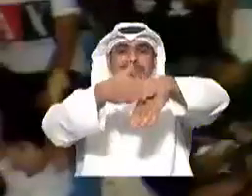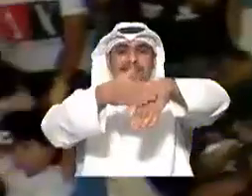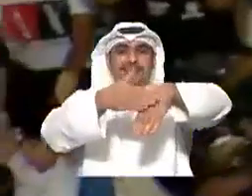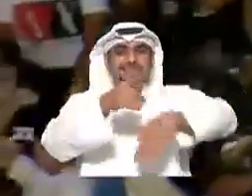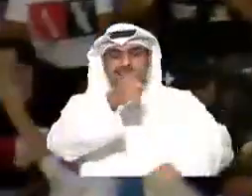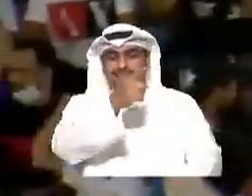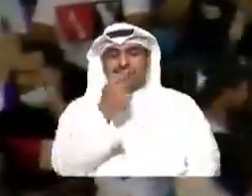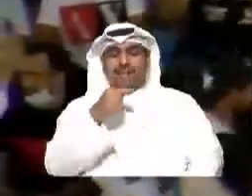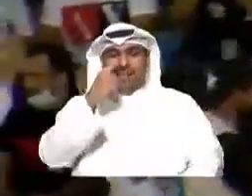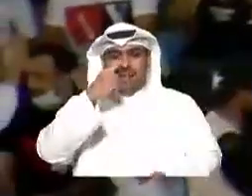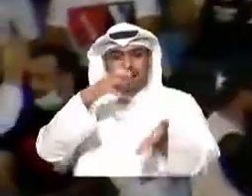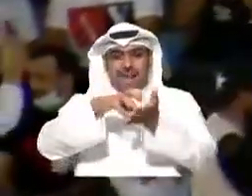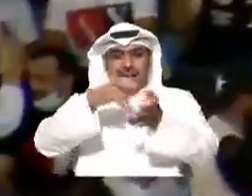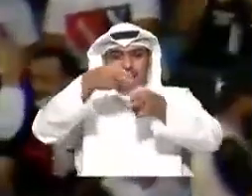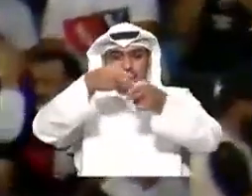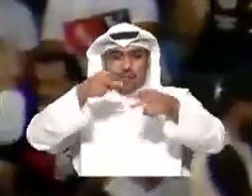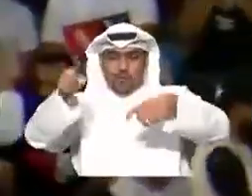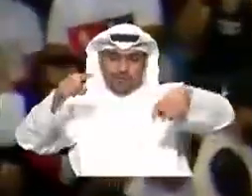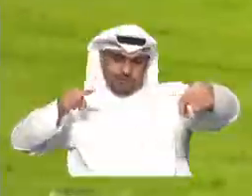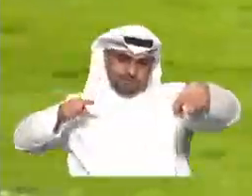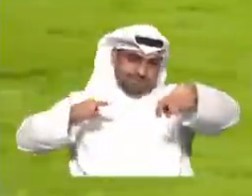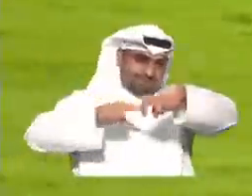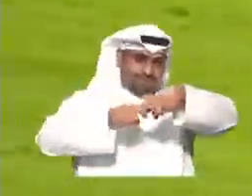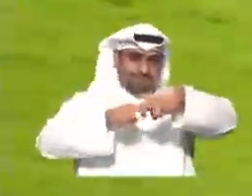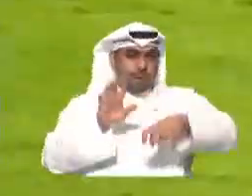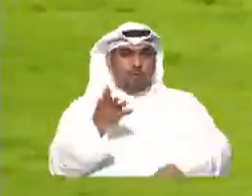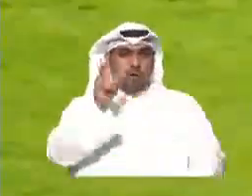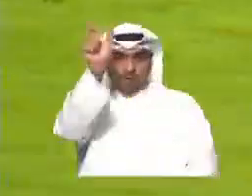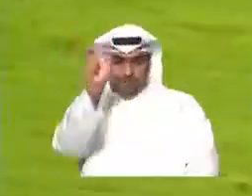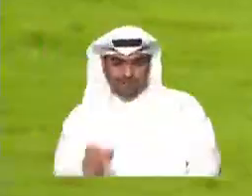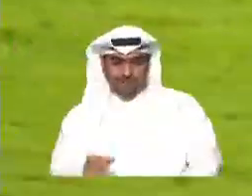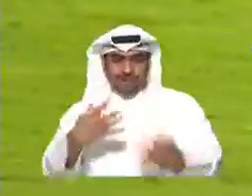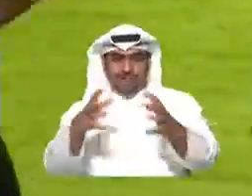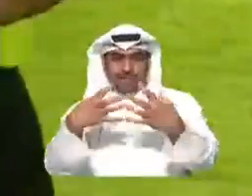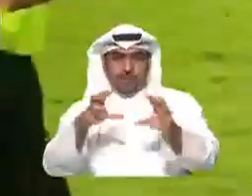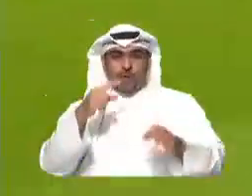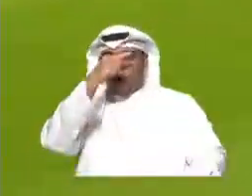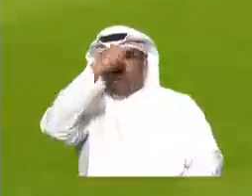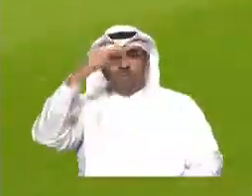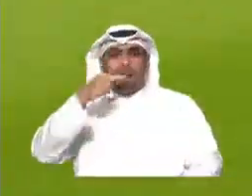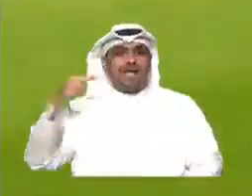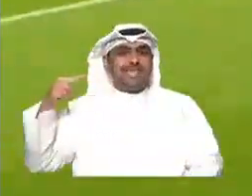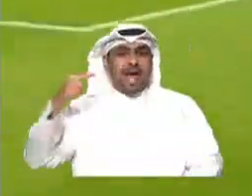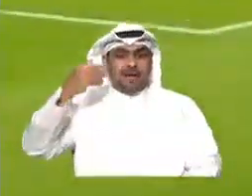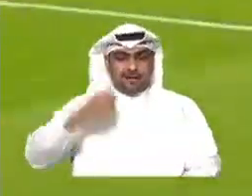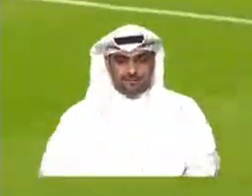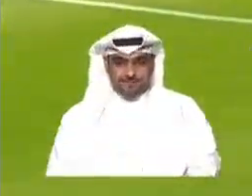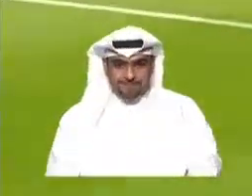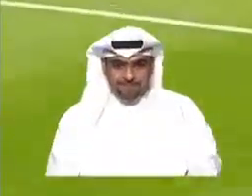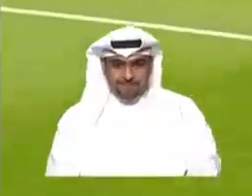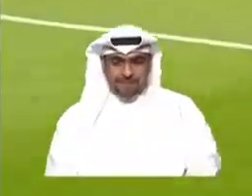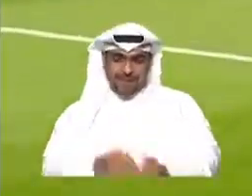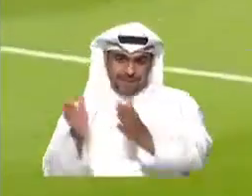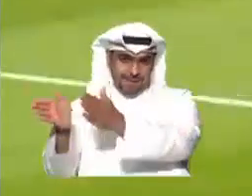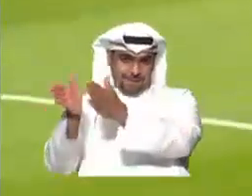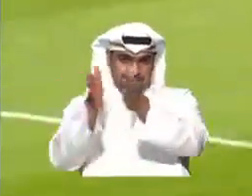لها الأوزبكي راشيدوف مانحا فريقه التقدم مع نهاية الحصة الأولى. بعد الاستراحة انتفض